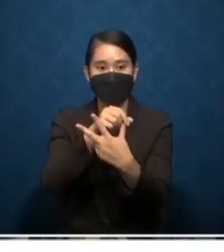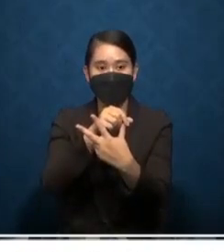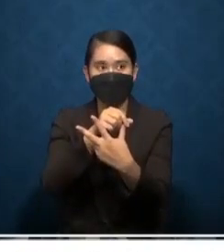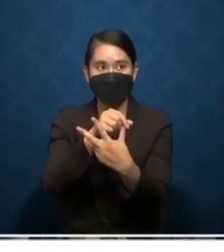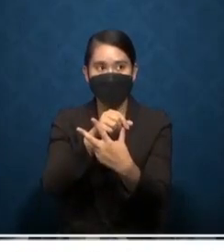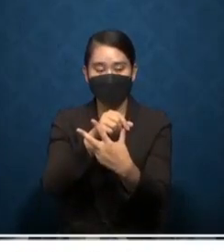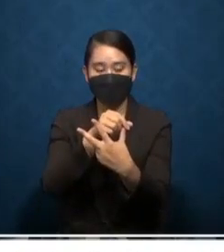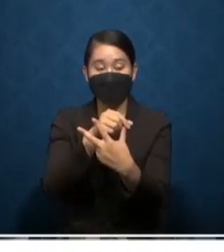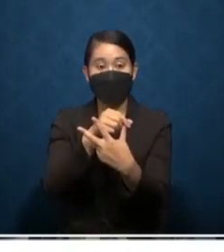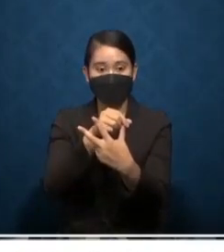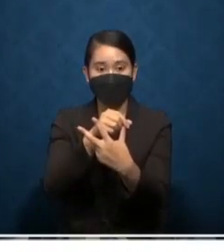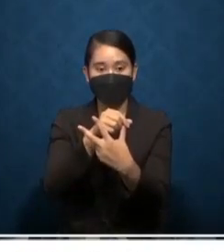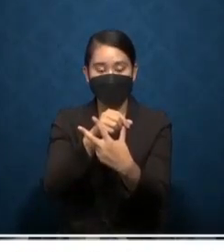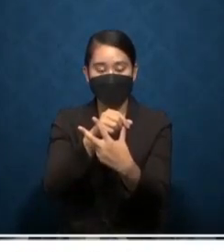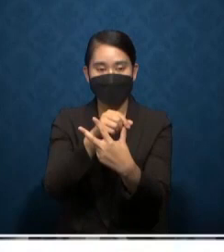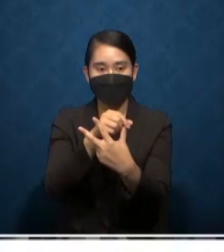โสุด